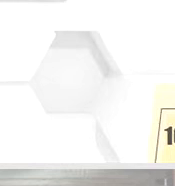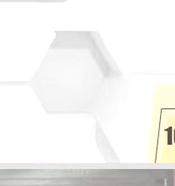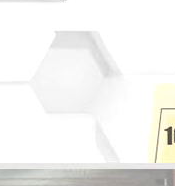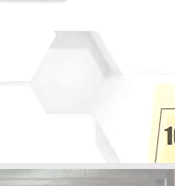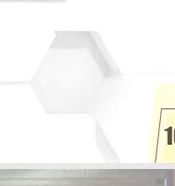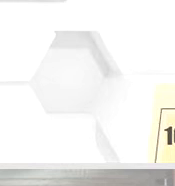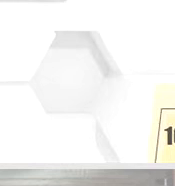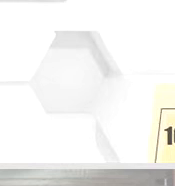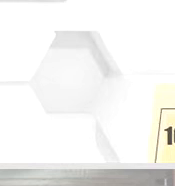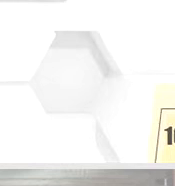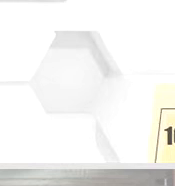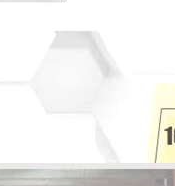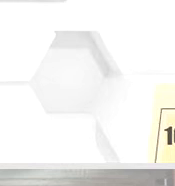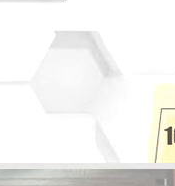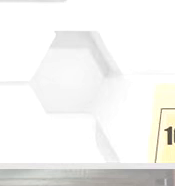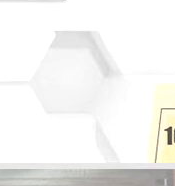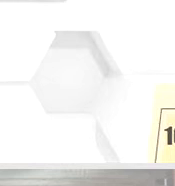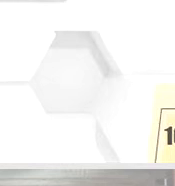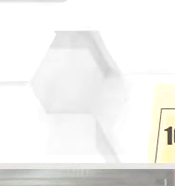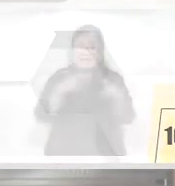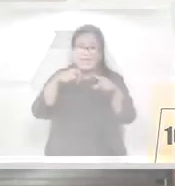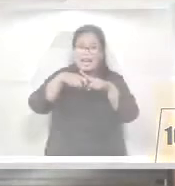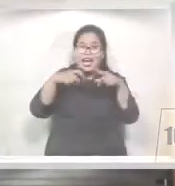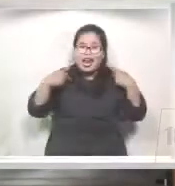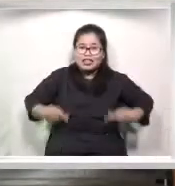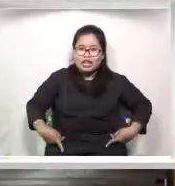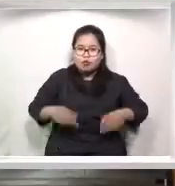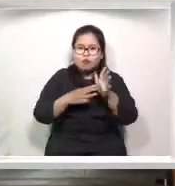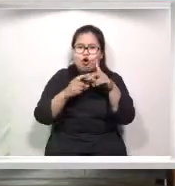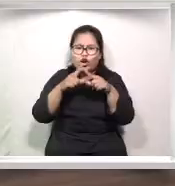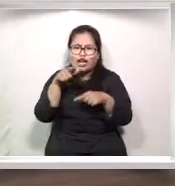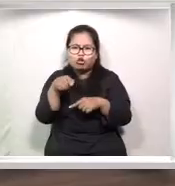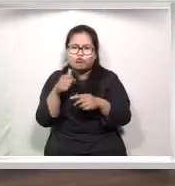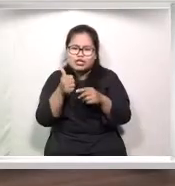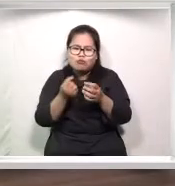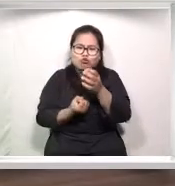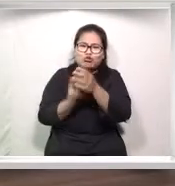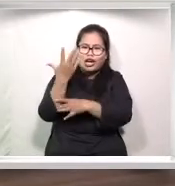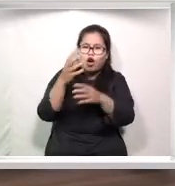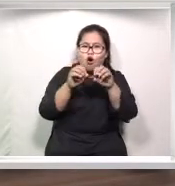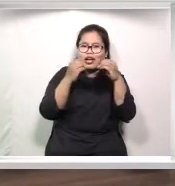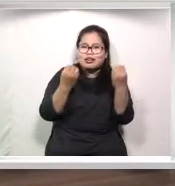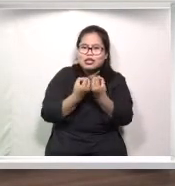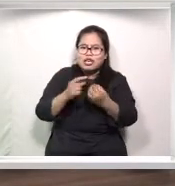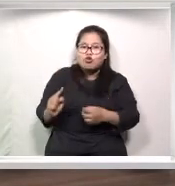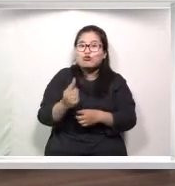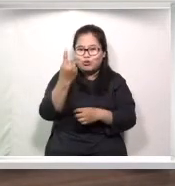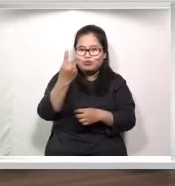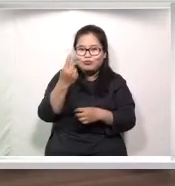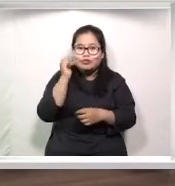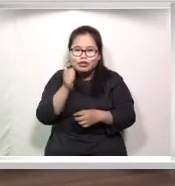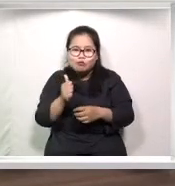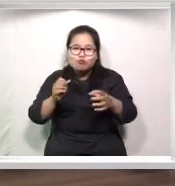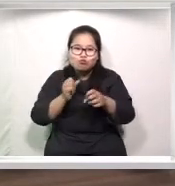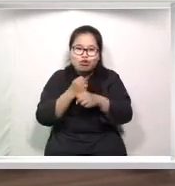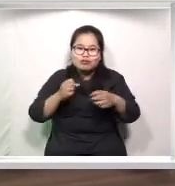moral tersebut akan dapat menjadikan organisasi yang unggul, sehingga membuat Negara